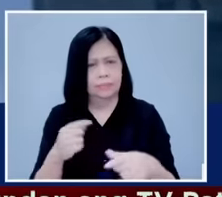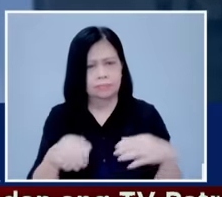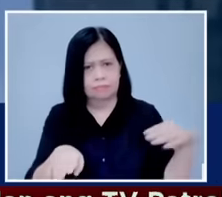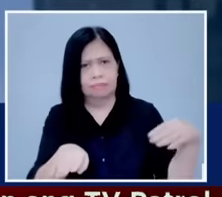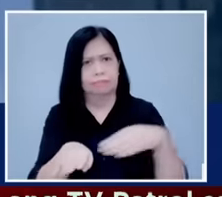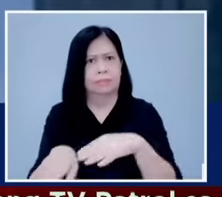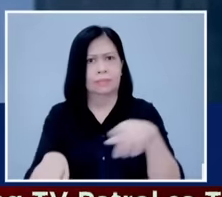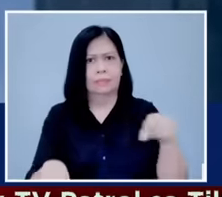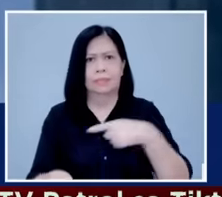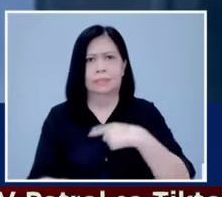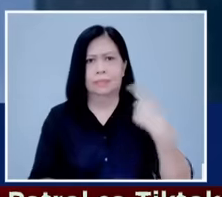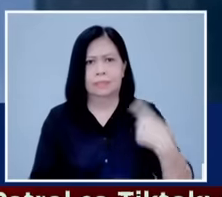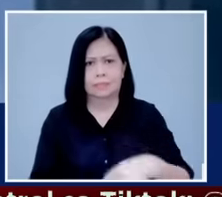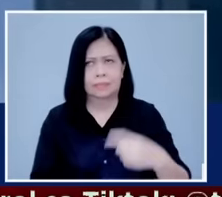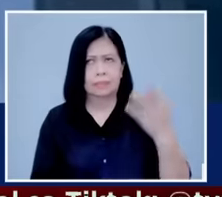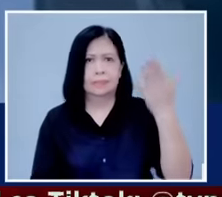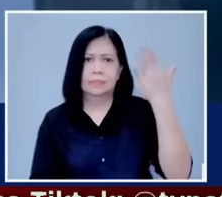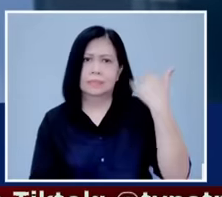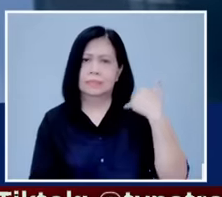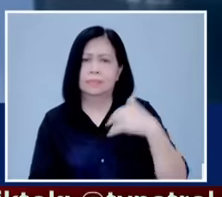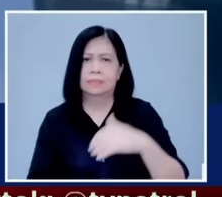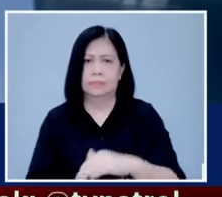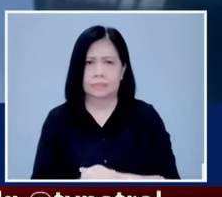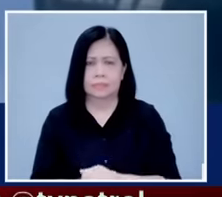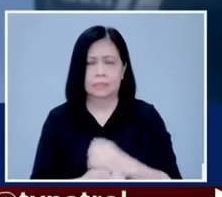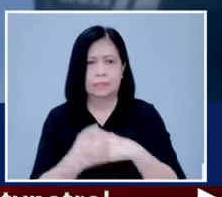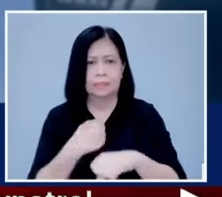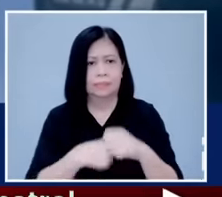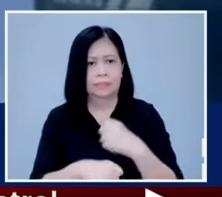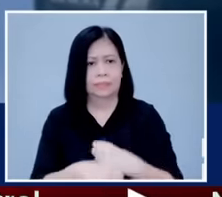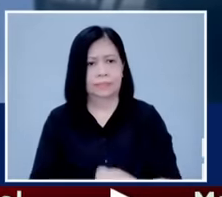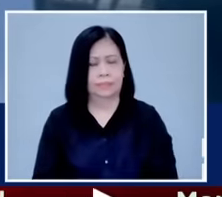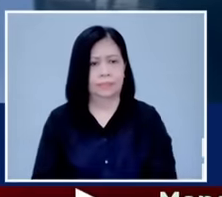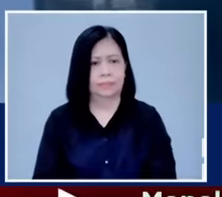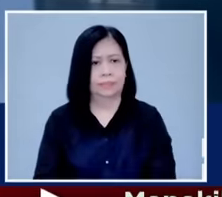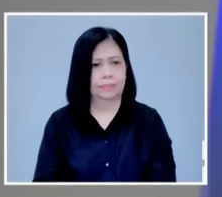ng China nitong nakalipas na taon.